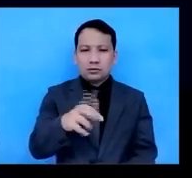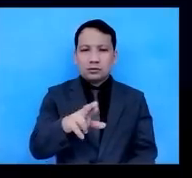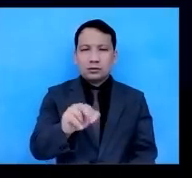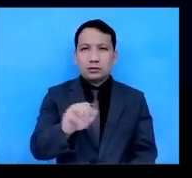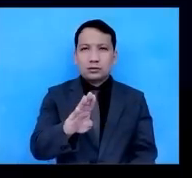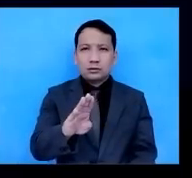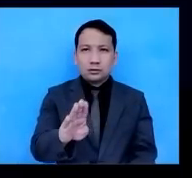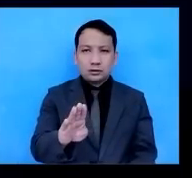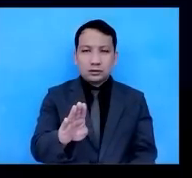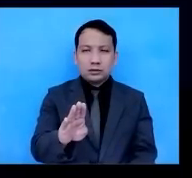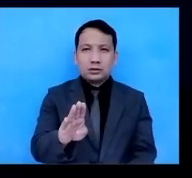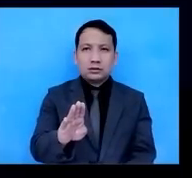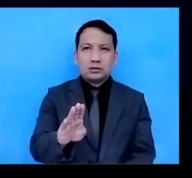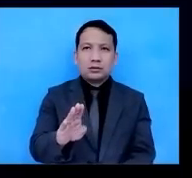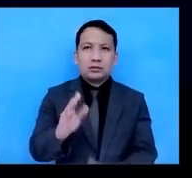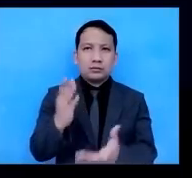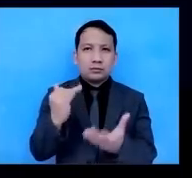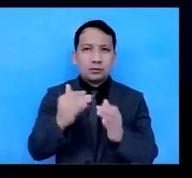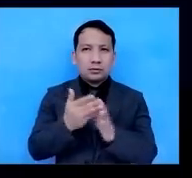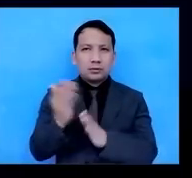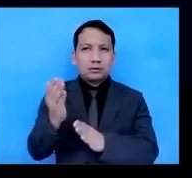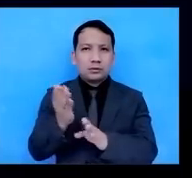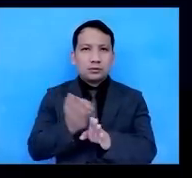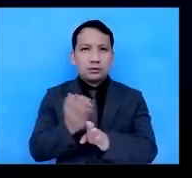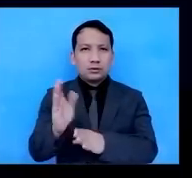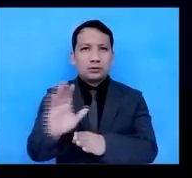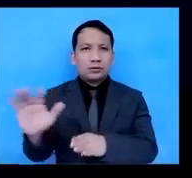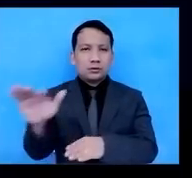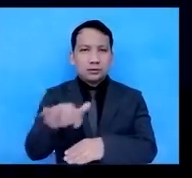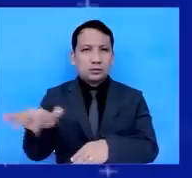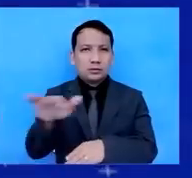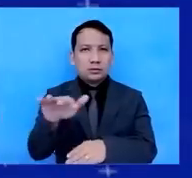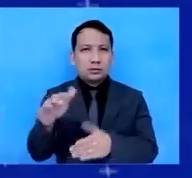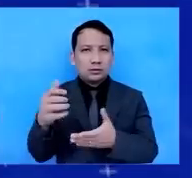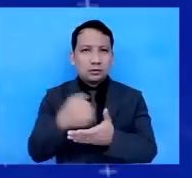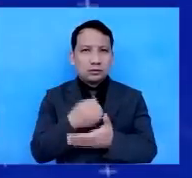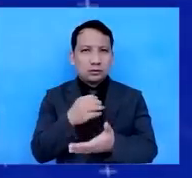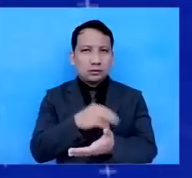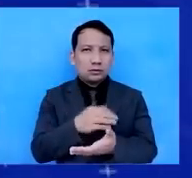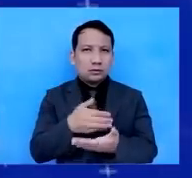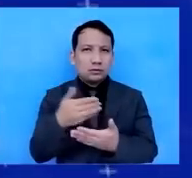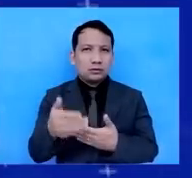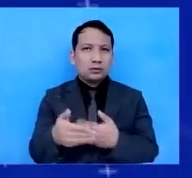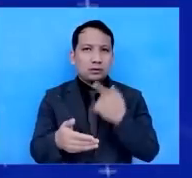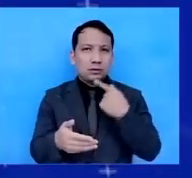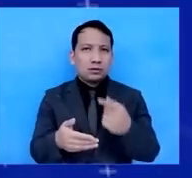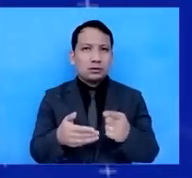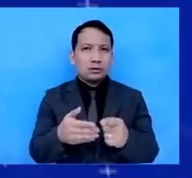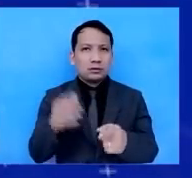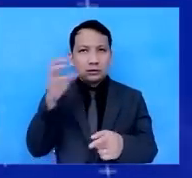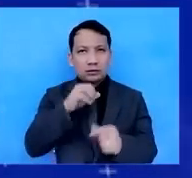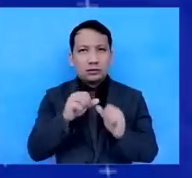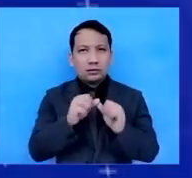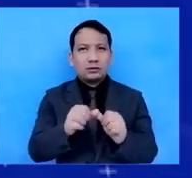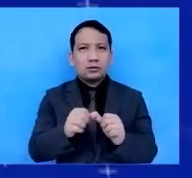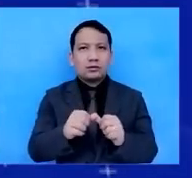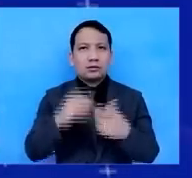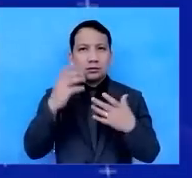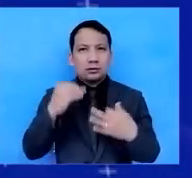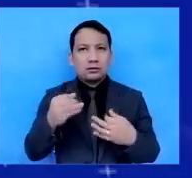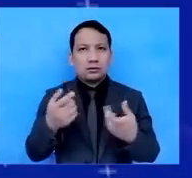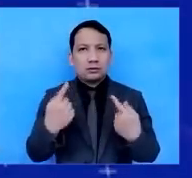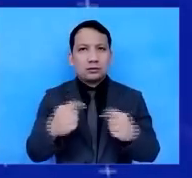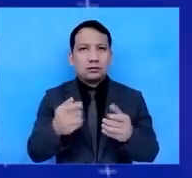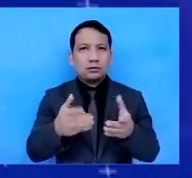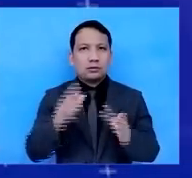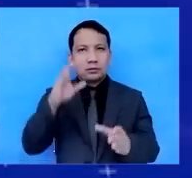wala na daw paltas si Grab, para daw direct na daw lahat sa kanyang kita. Nagduda na raw ang grupo ni na Wesley, pero nagpa siya silang kagatin ng alok ng